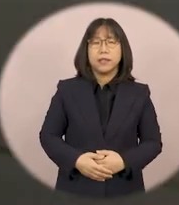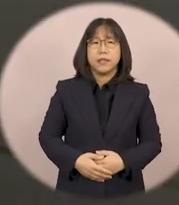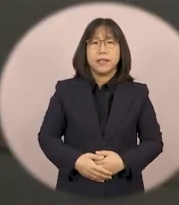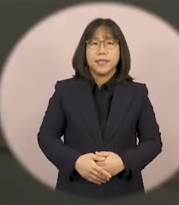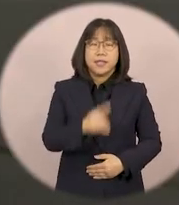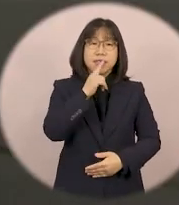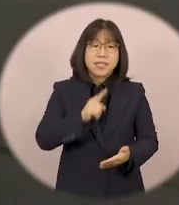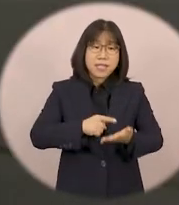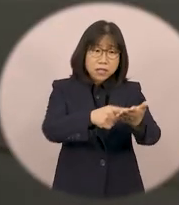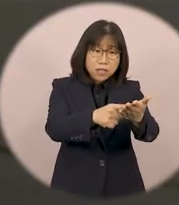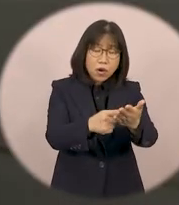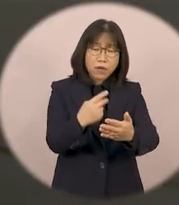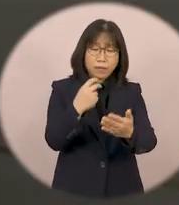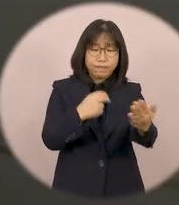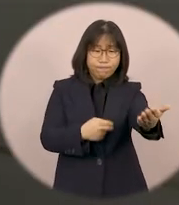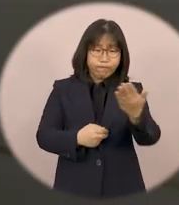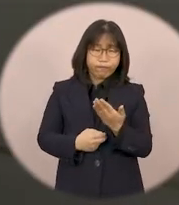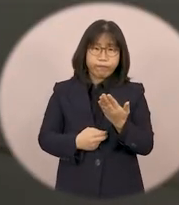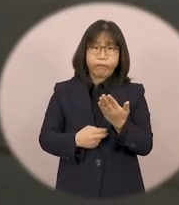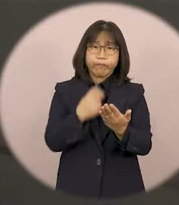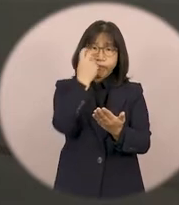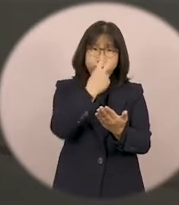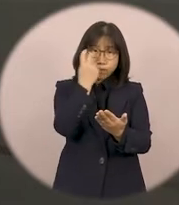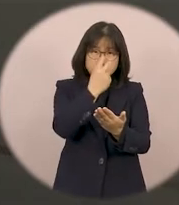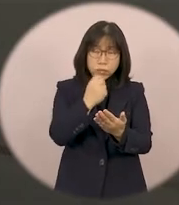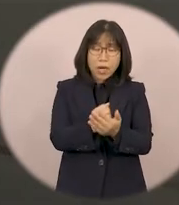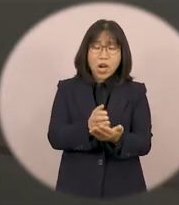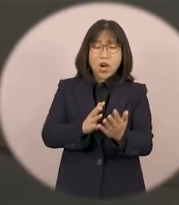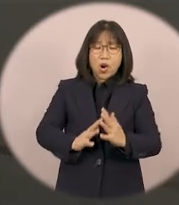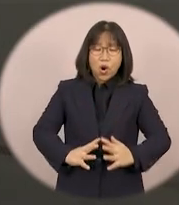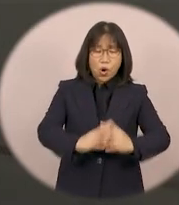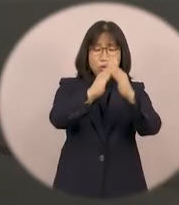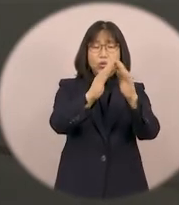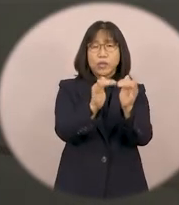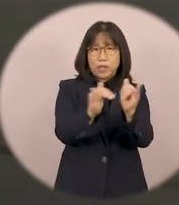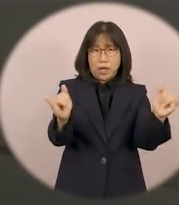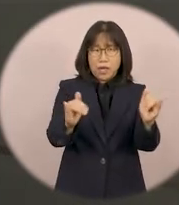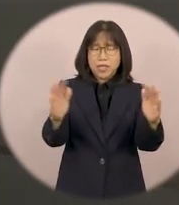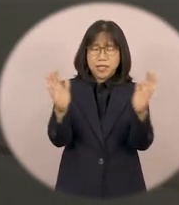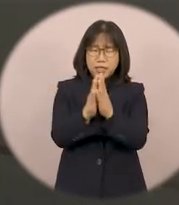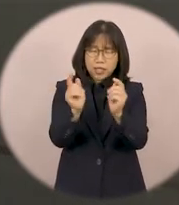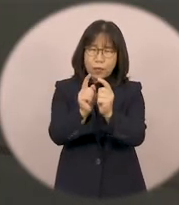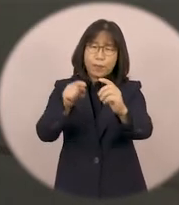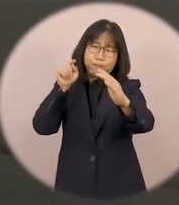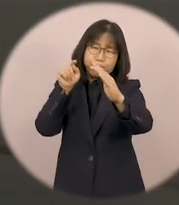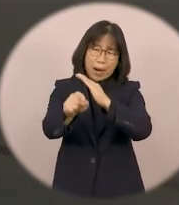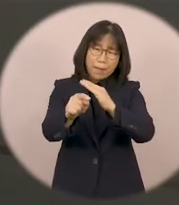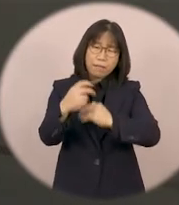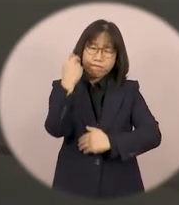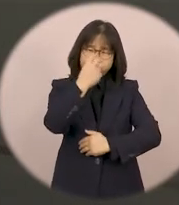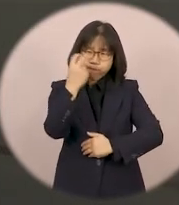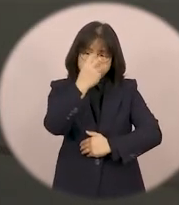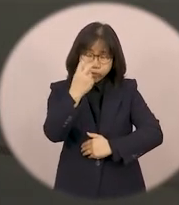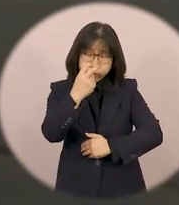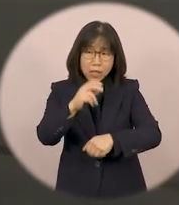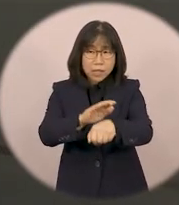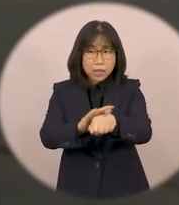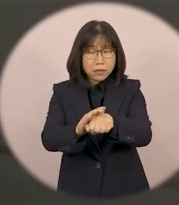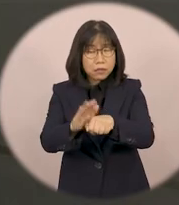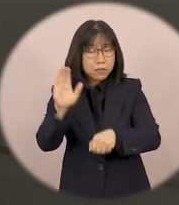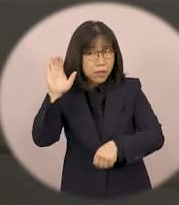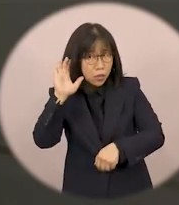신청이 완료되면 신청 내용 검토 9 건축사 등 전문가가 직접 현장을 방문해서 사용자의 의견을 듣고